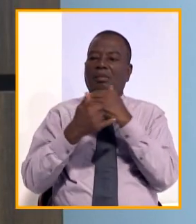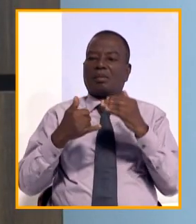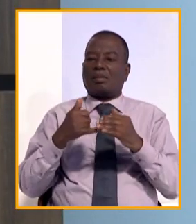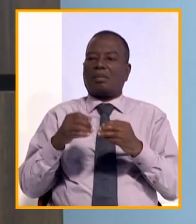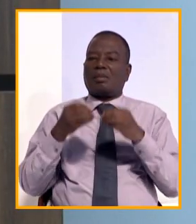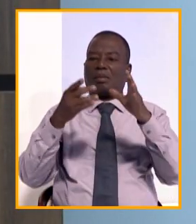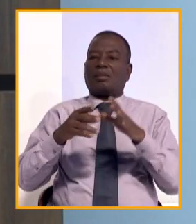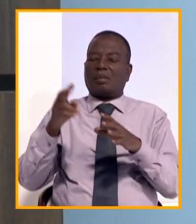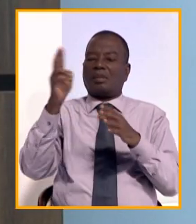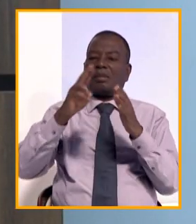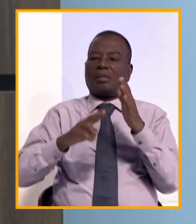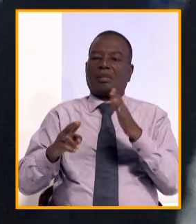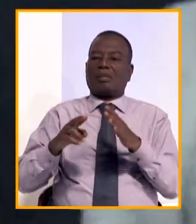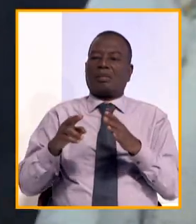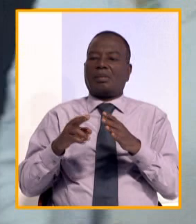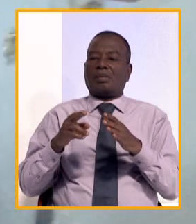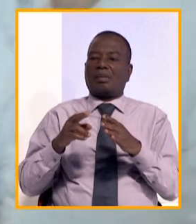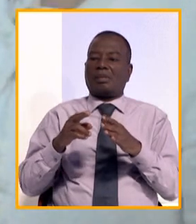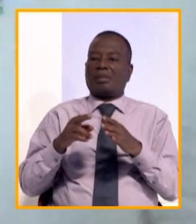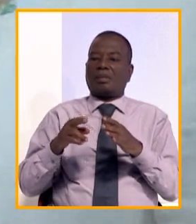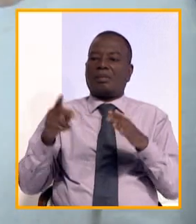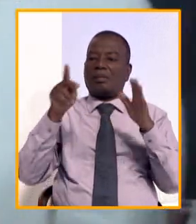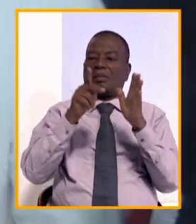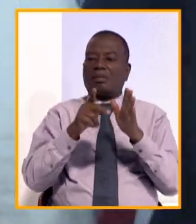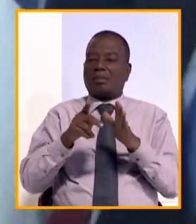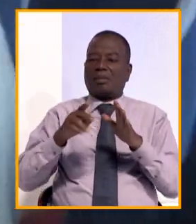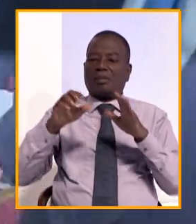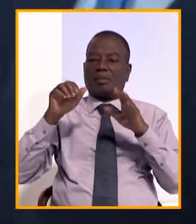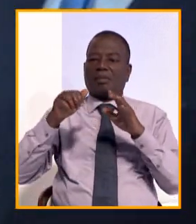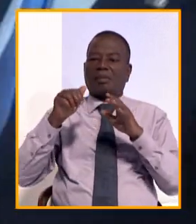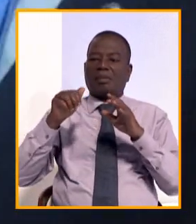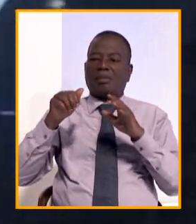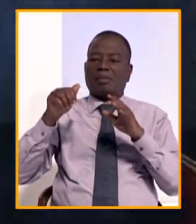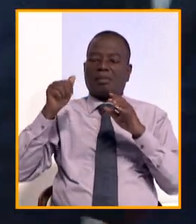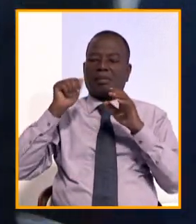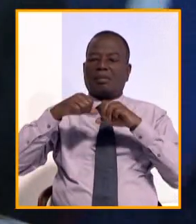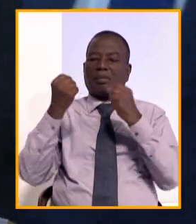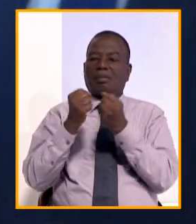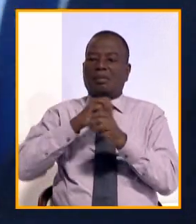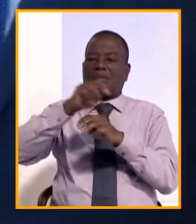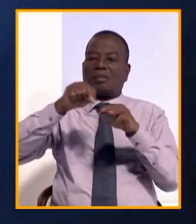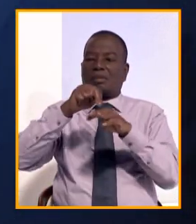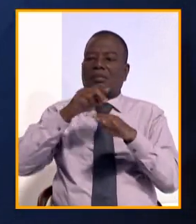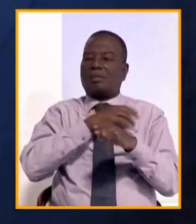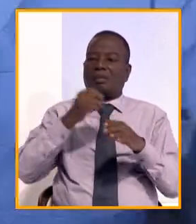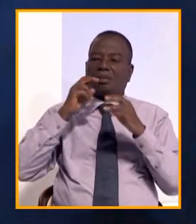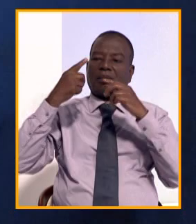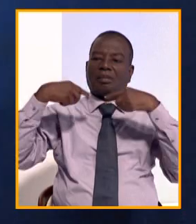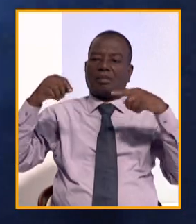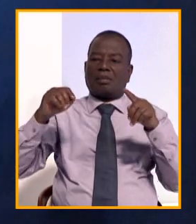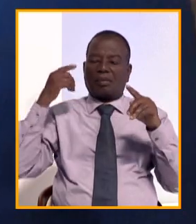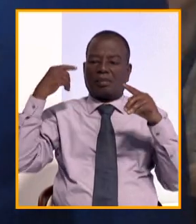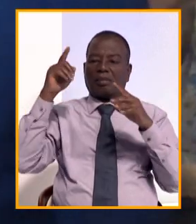difficilement quantifiables mais très importants. Repositionner l'Assemblée nationale sur la scène des parlements à l'international. Pour réussir le